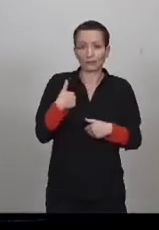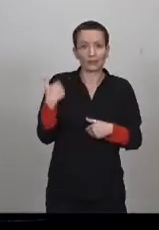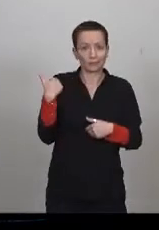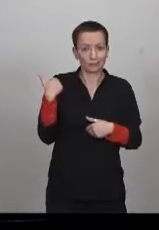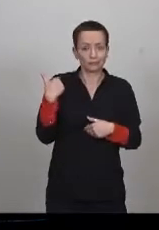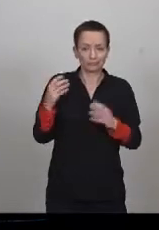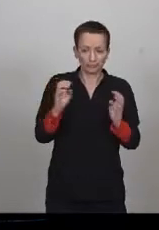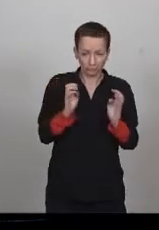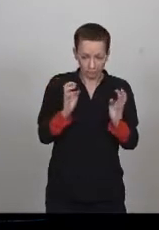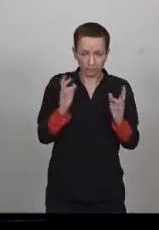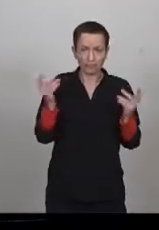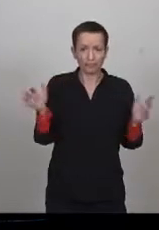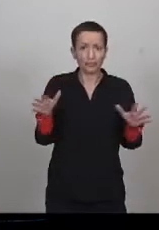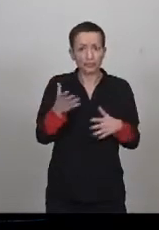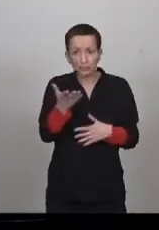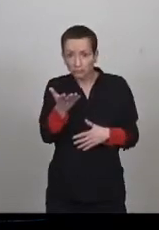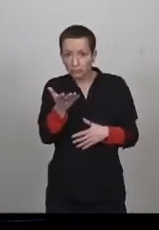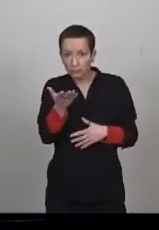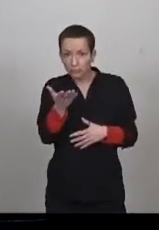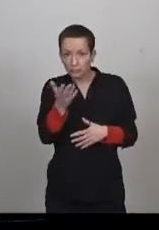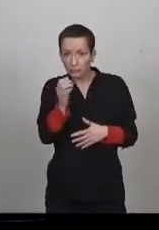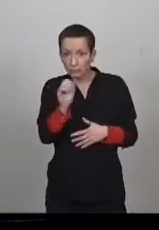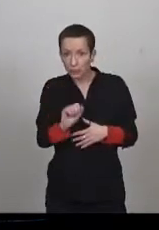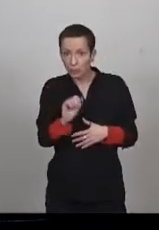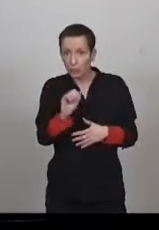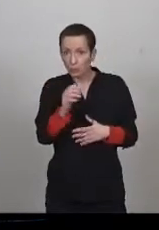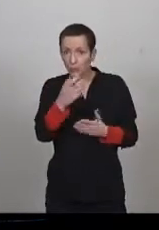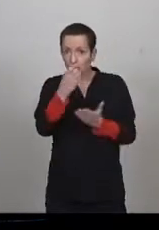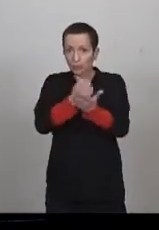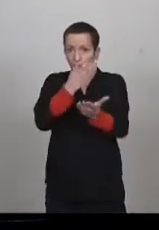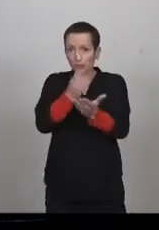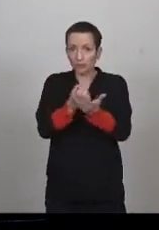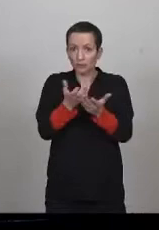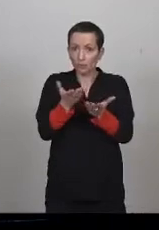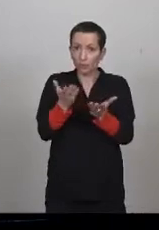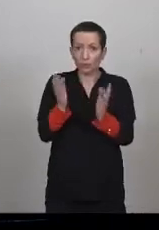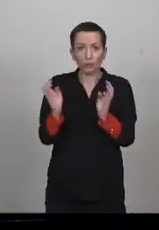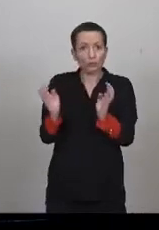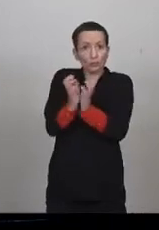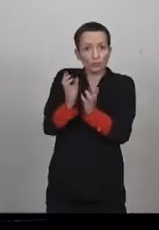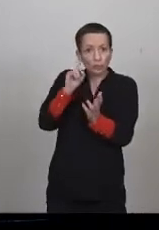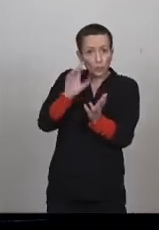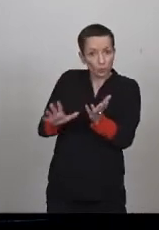demandons s'il est possible de connaître les données brutes de cette consultation.